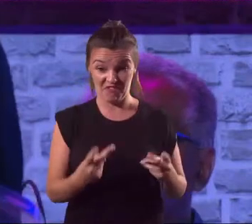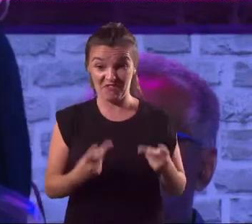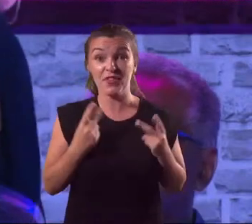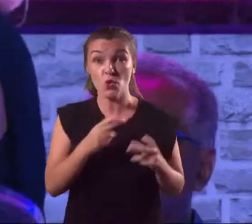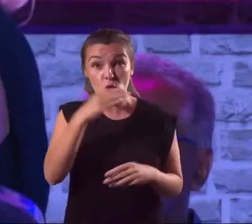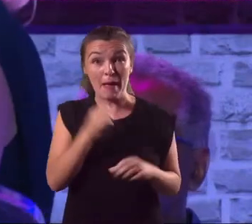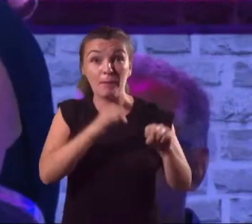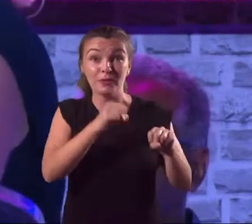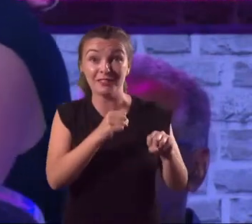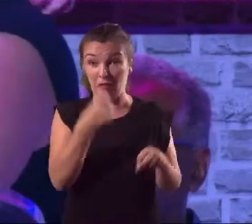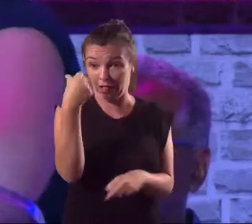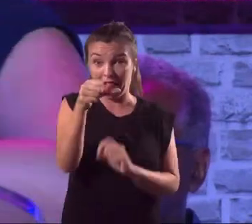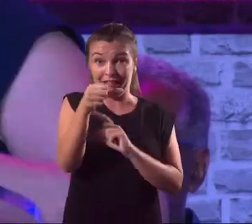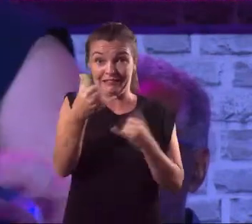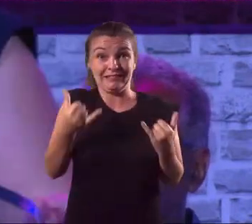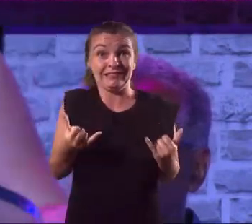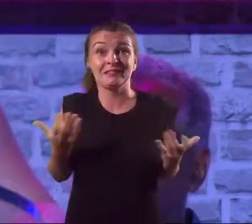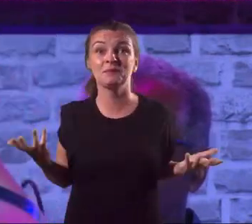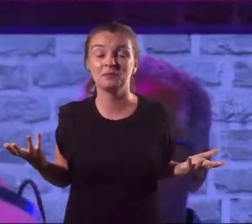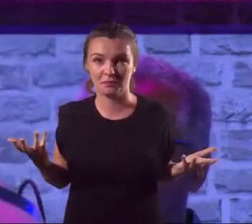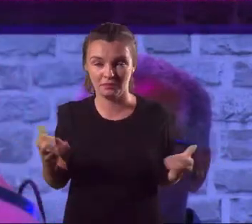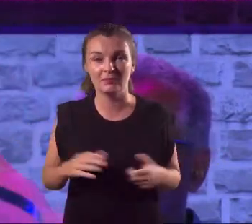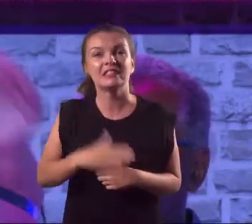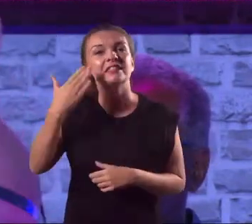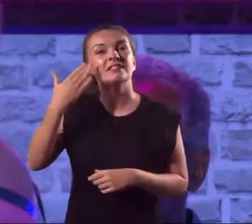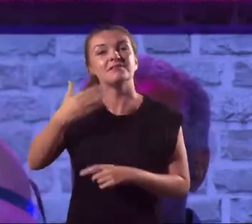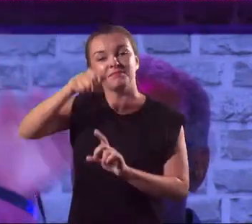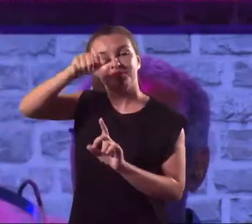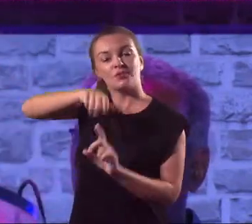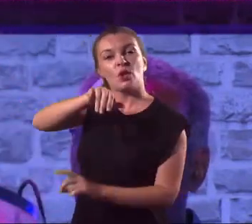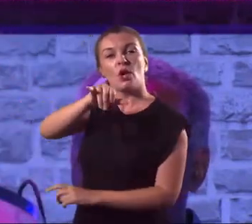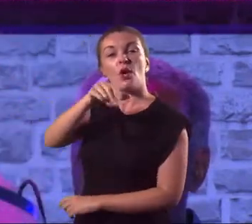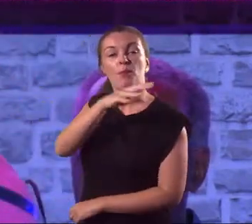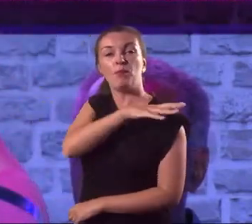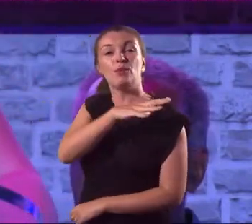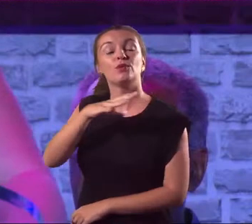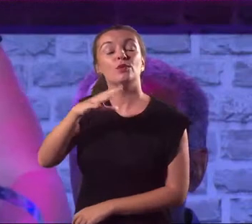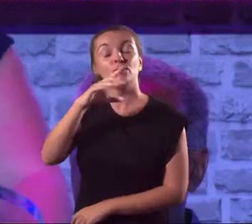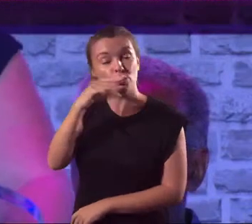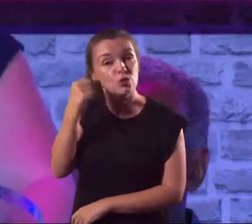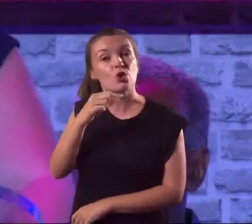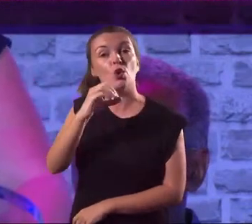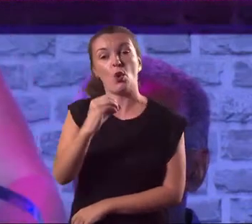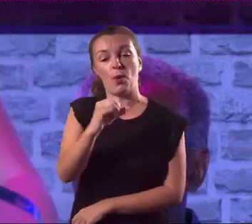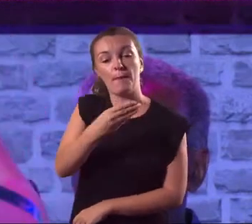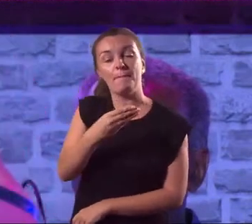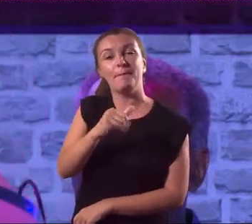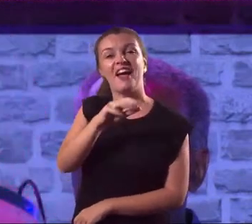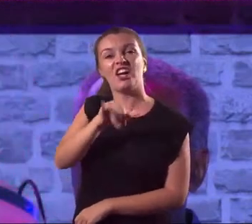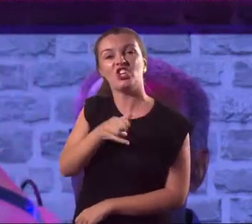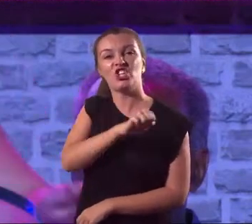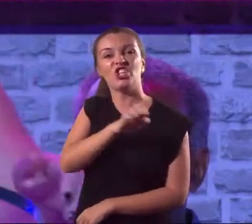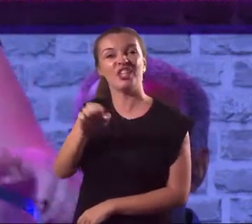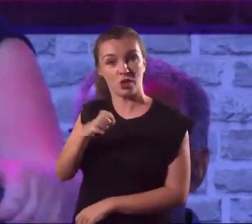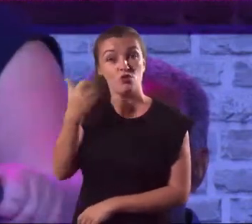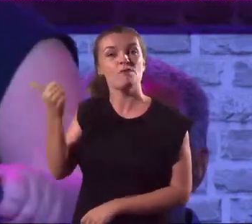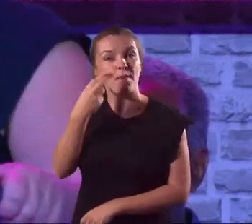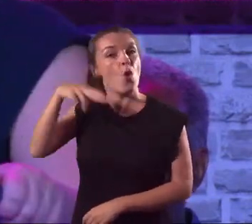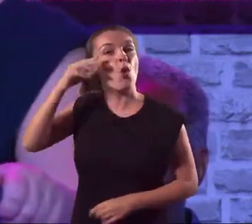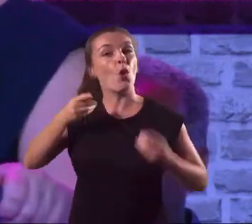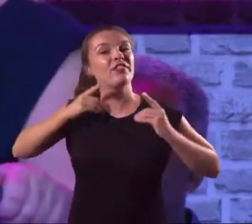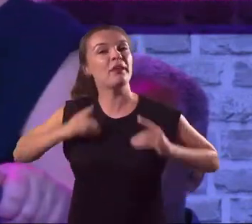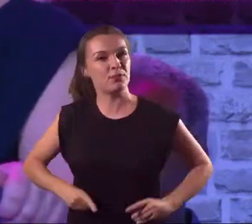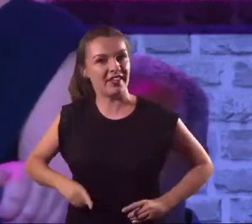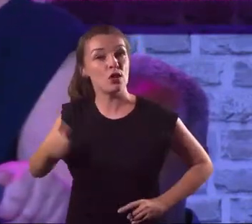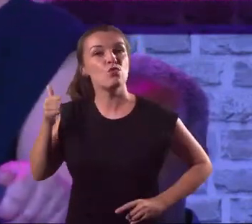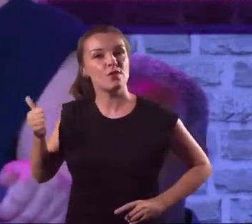C'est une des victoires qu'elle a gagnée. Vous avez Younous Omarji, là aussi notre eurodéputée, qui a gagné en premier la